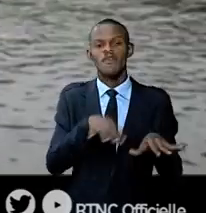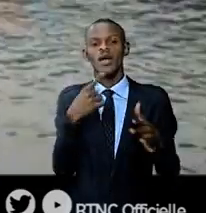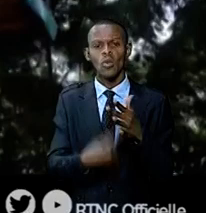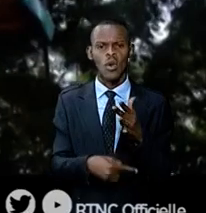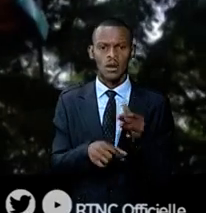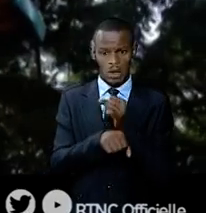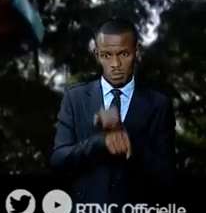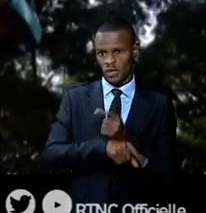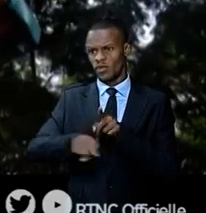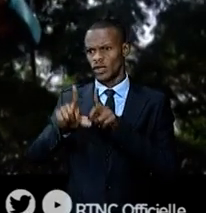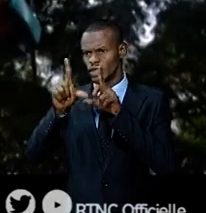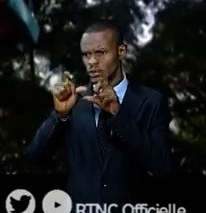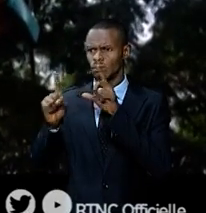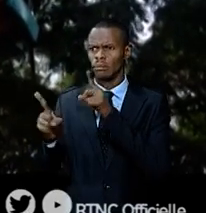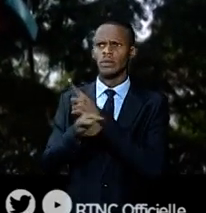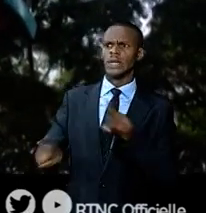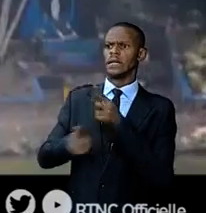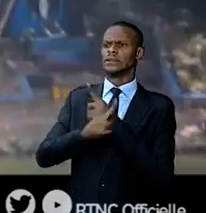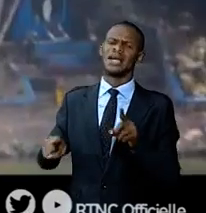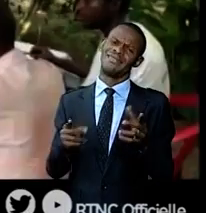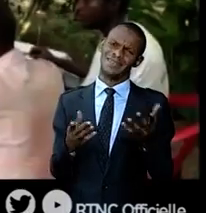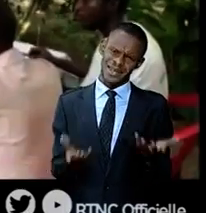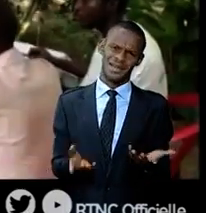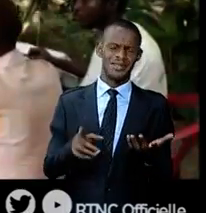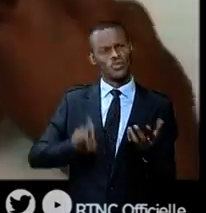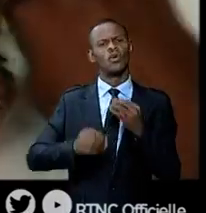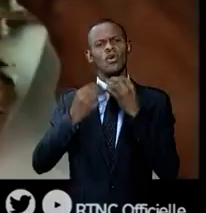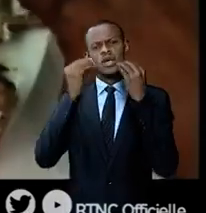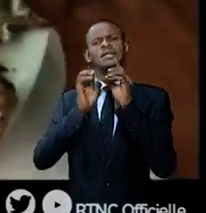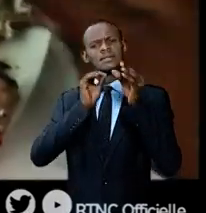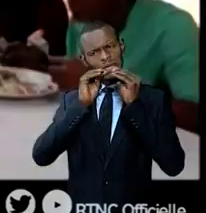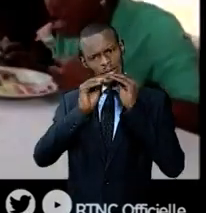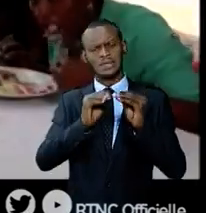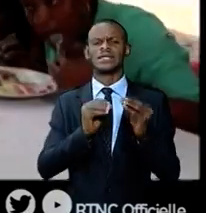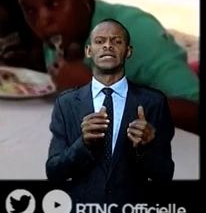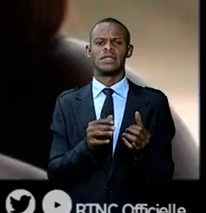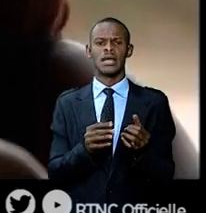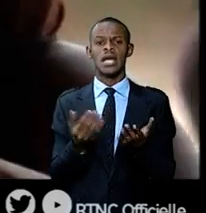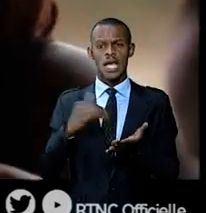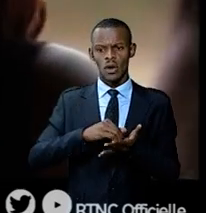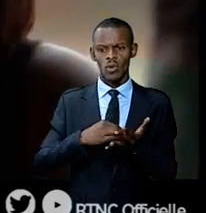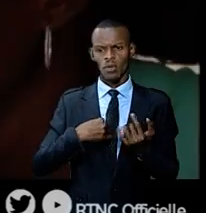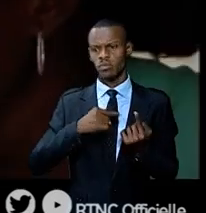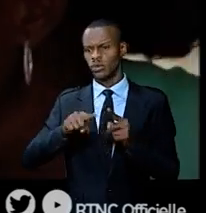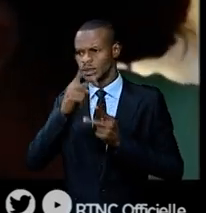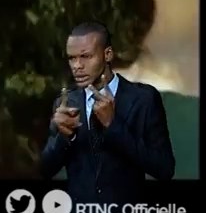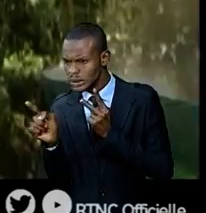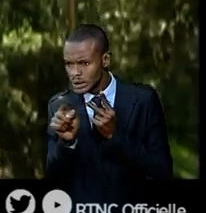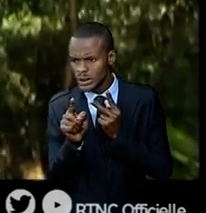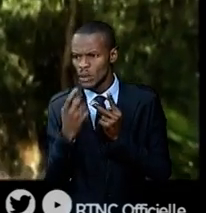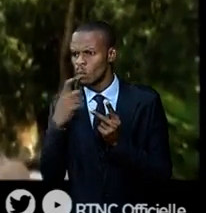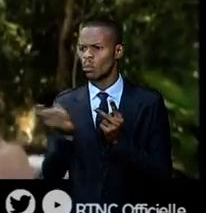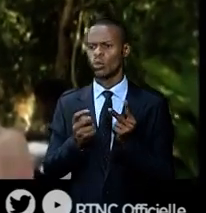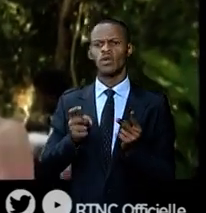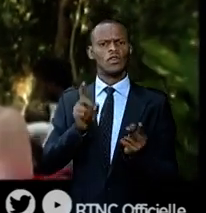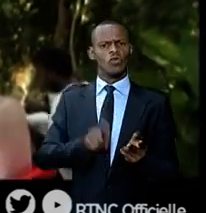On vous demande certaines autorisations pour certains circuits. Le produit touristique congolais ne s'achète pas sans qu'il y ait à manger et à boire. Donc les circuits ont